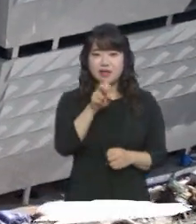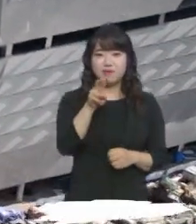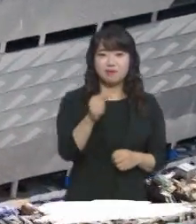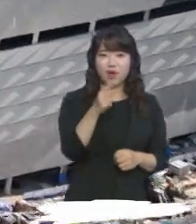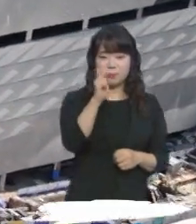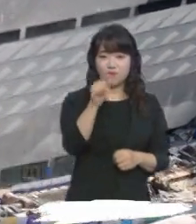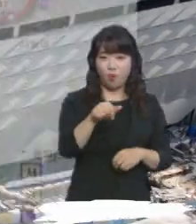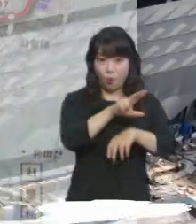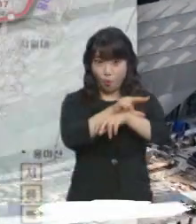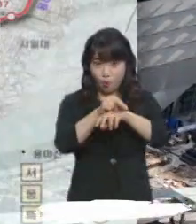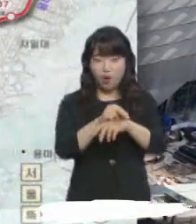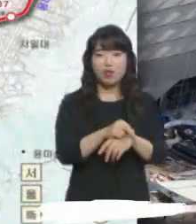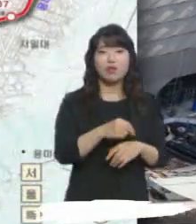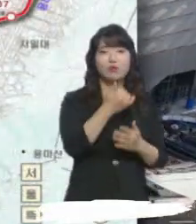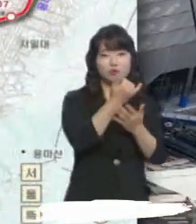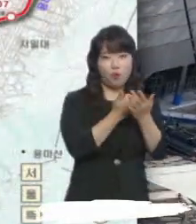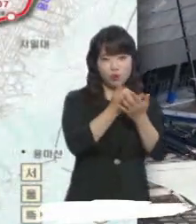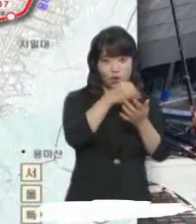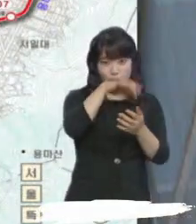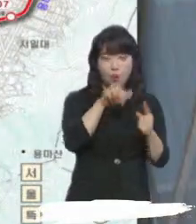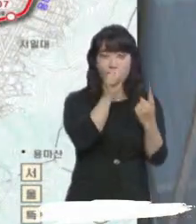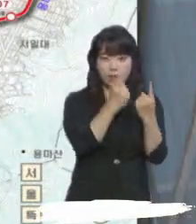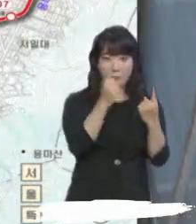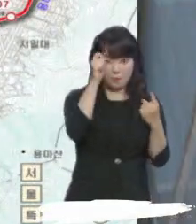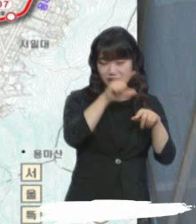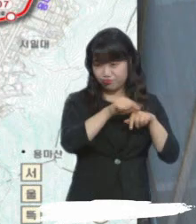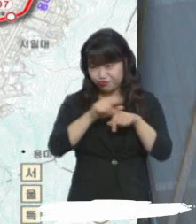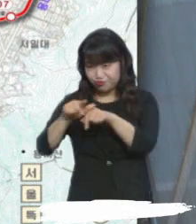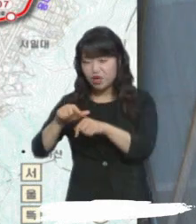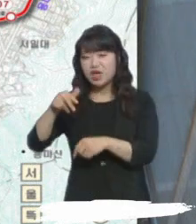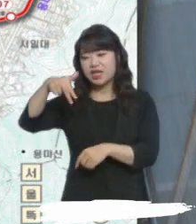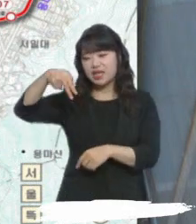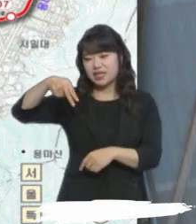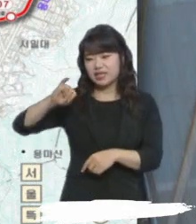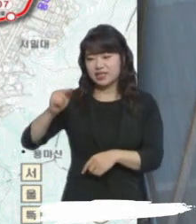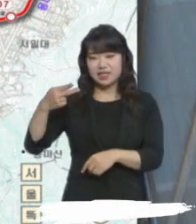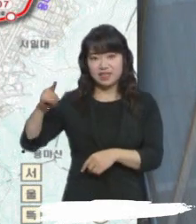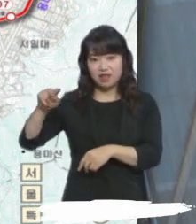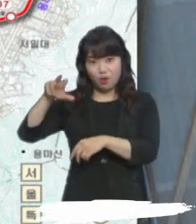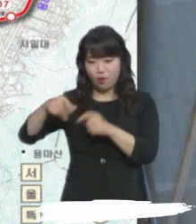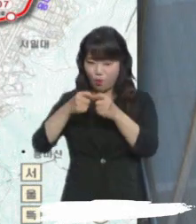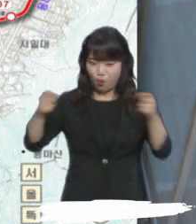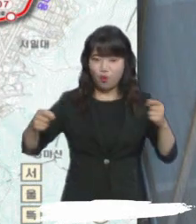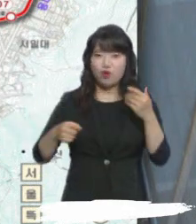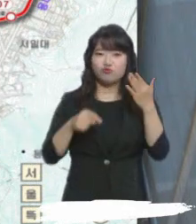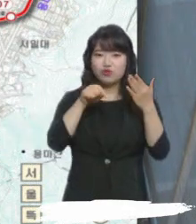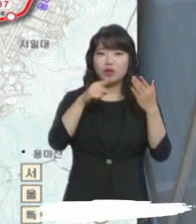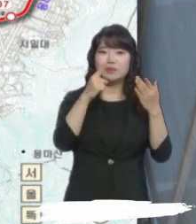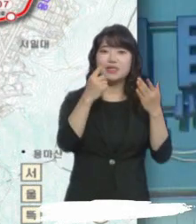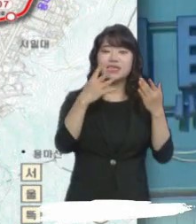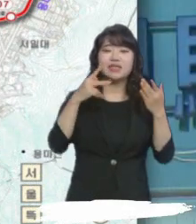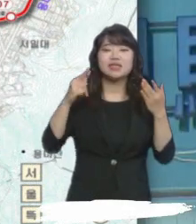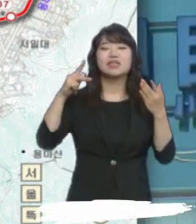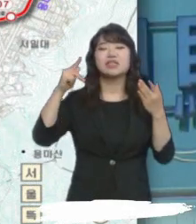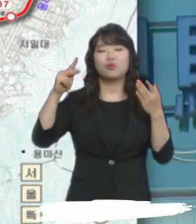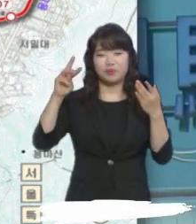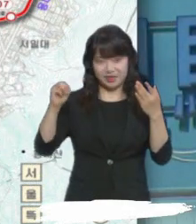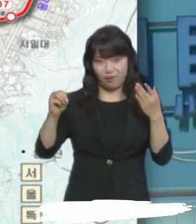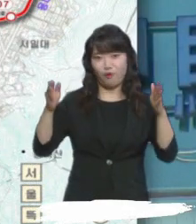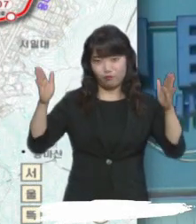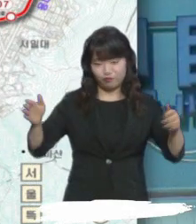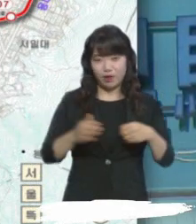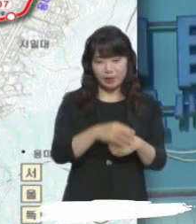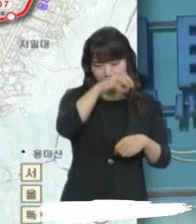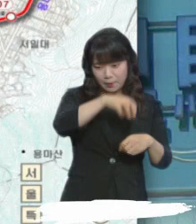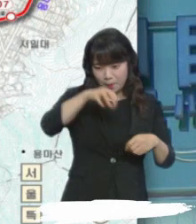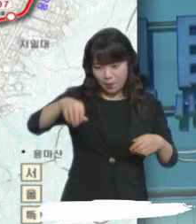면목선 경전철은 동대문구 청량리역 1호선에서 중랑구 신내역을 연결하는 9.147km 노선입니다. 모두